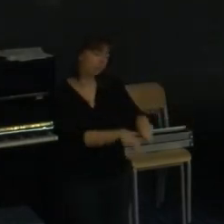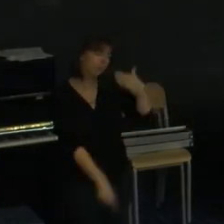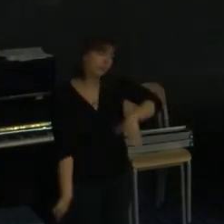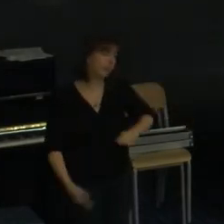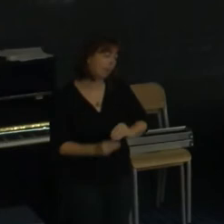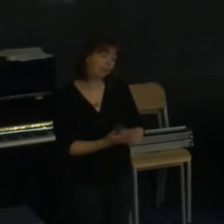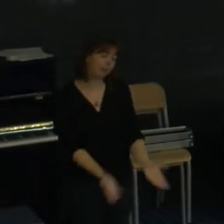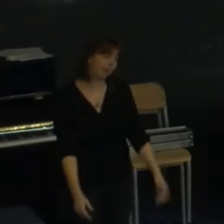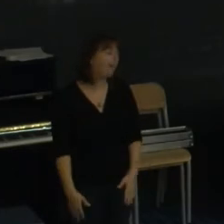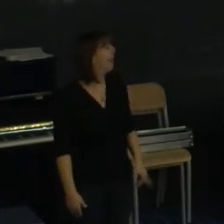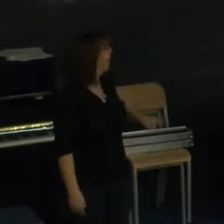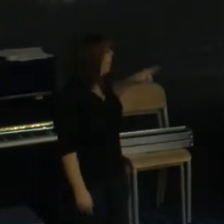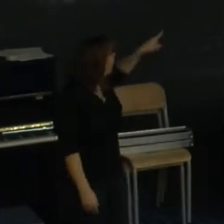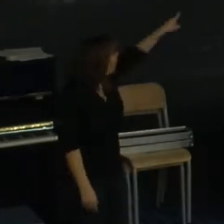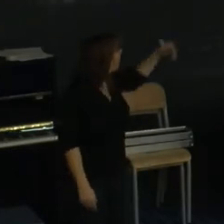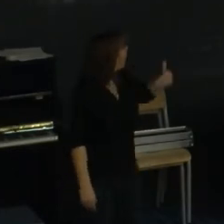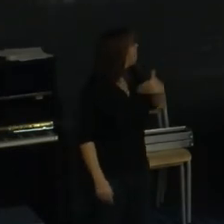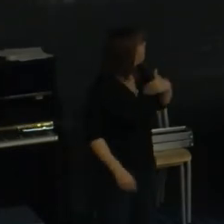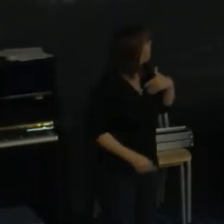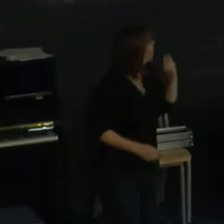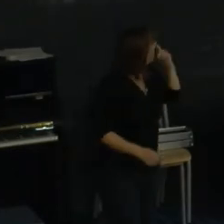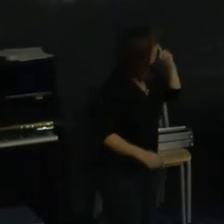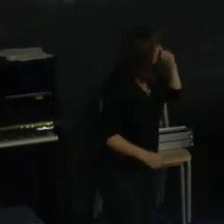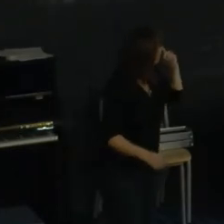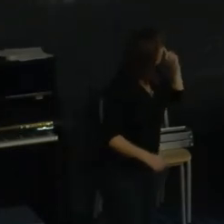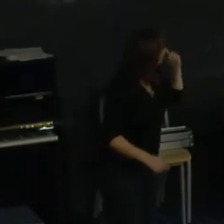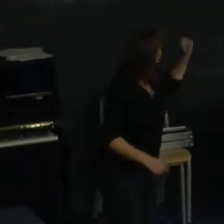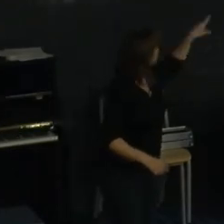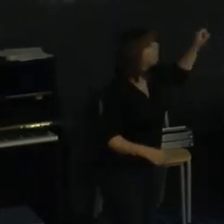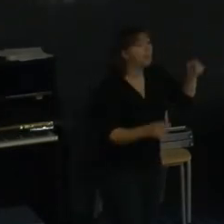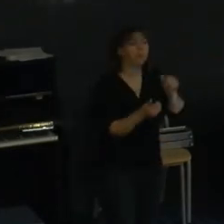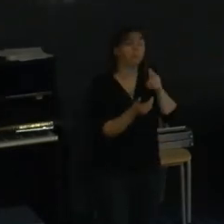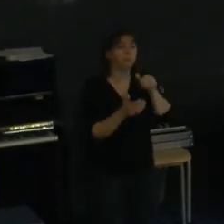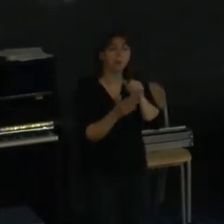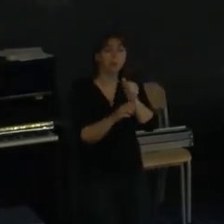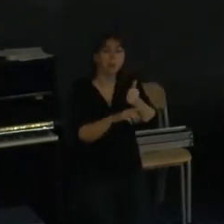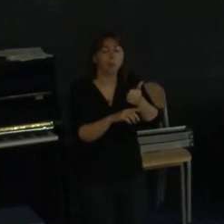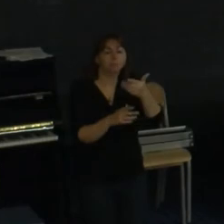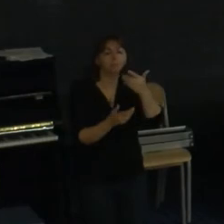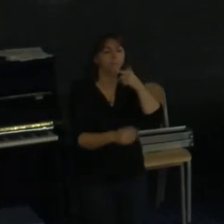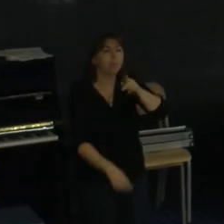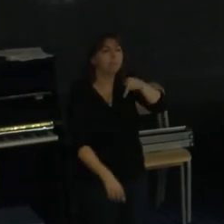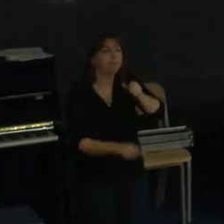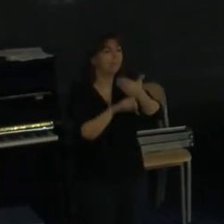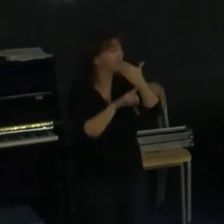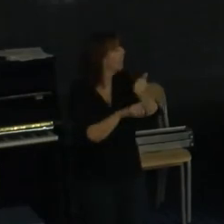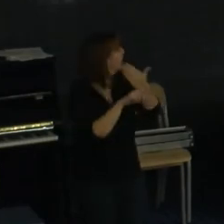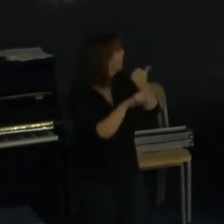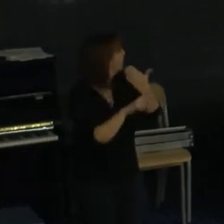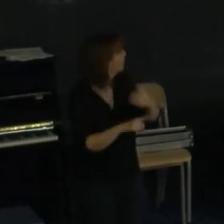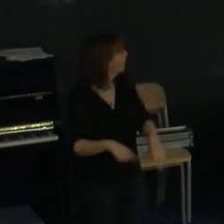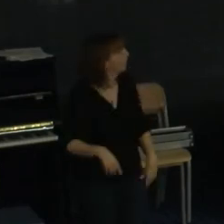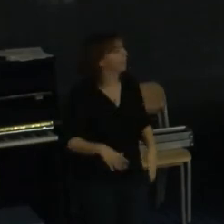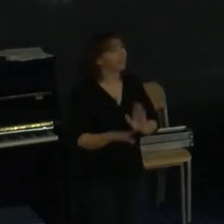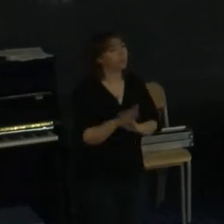ben, je me suis amusé simplement à mettre des petits prints. Non, même pas. Si, il est là. Juste là. Donc, je vais changer de main. Je suis droitier,